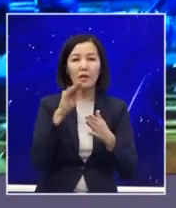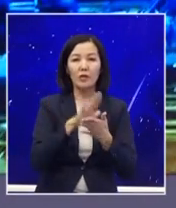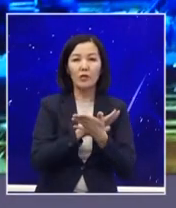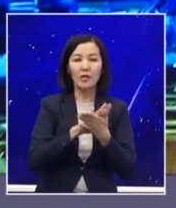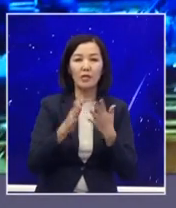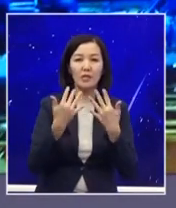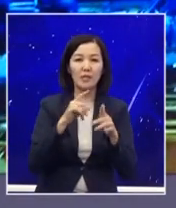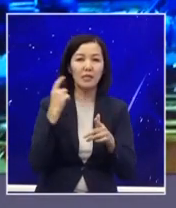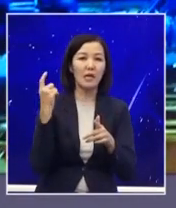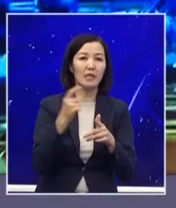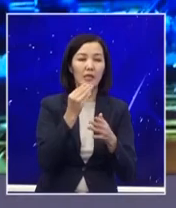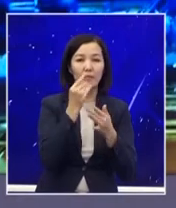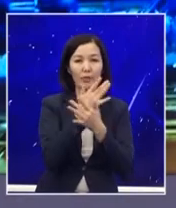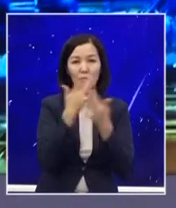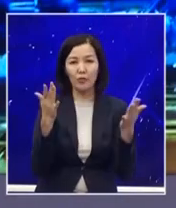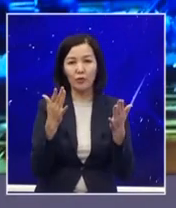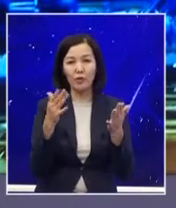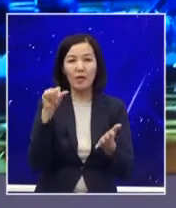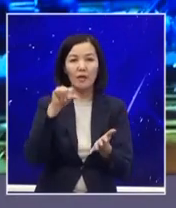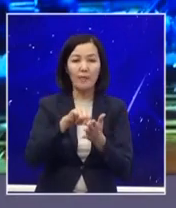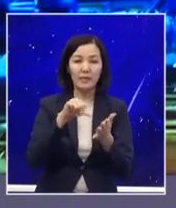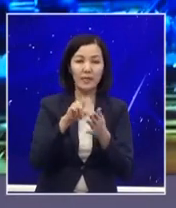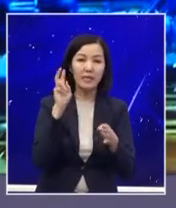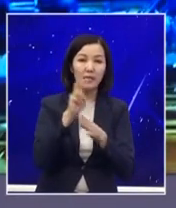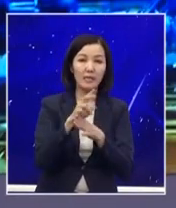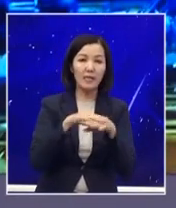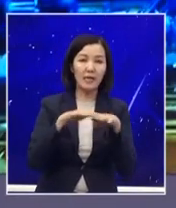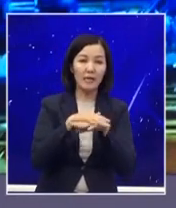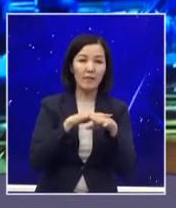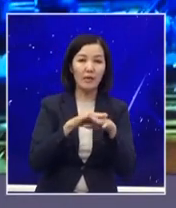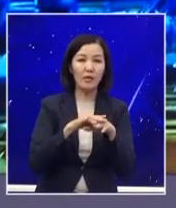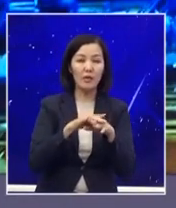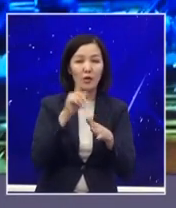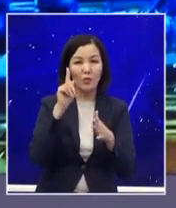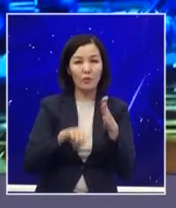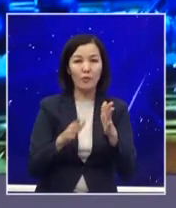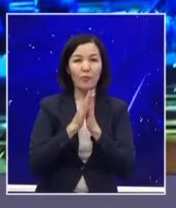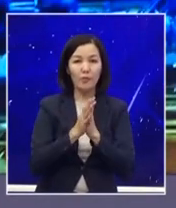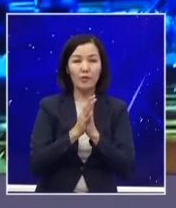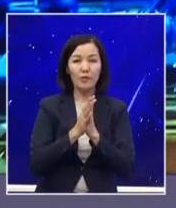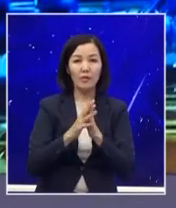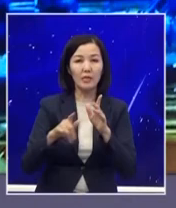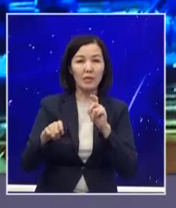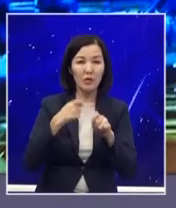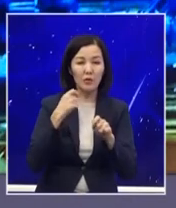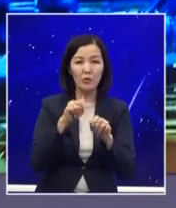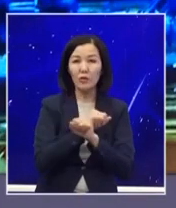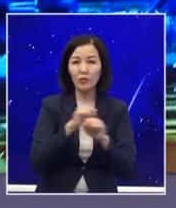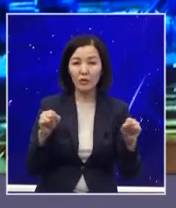качественную и натуральную сельскохозяйственную продукцию. Посетители ярмарки убедительно просят не